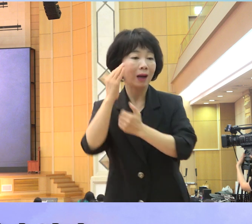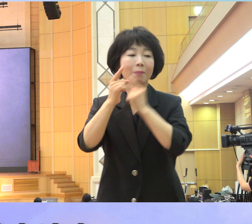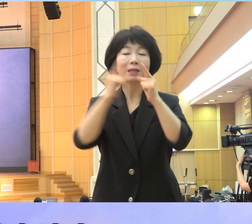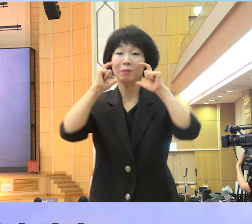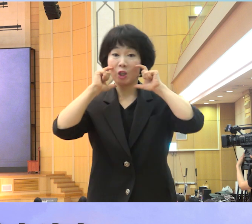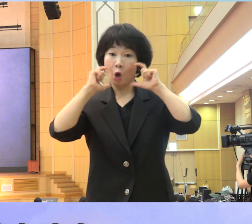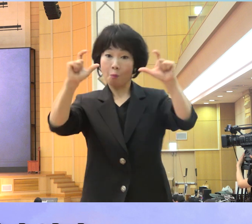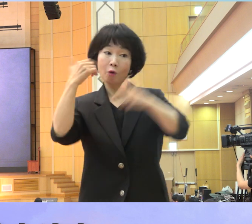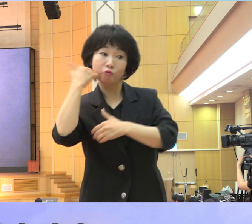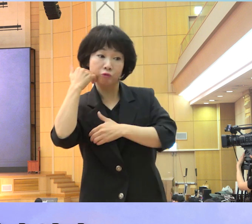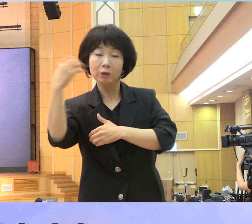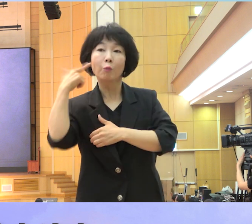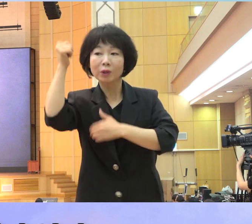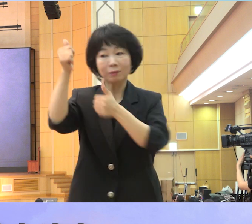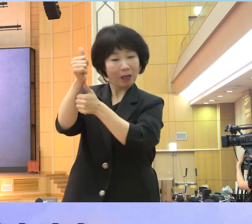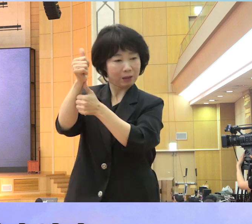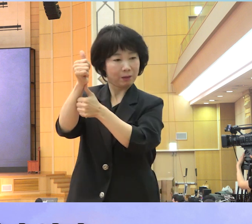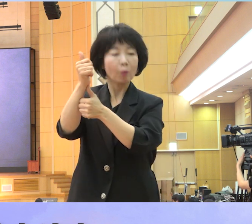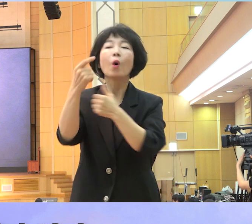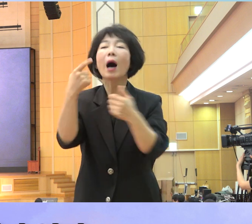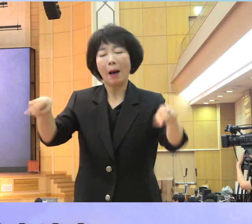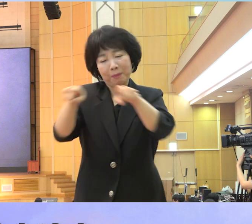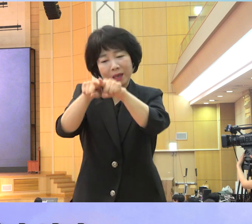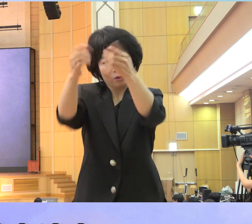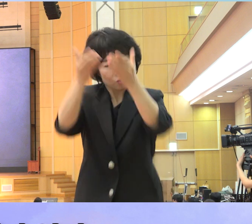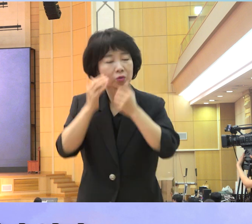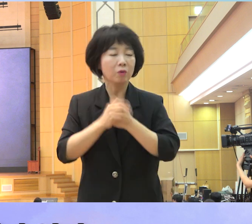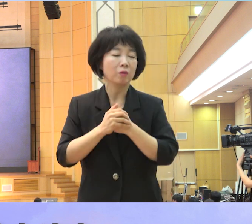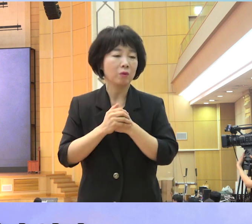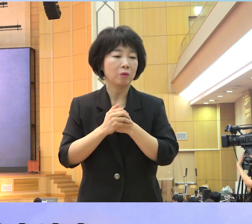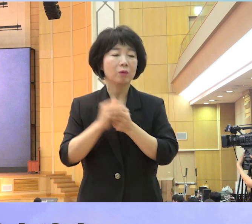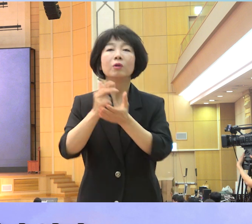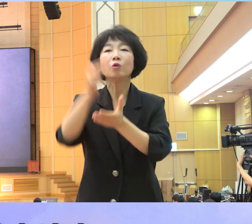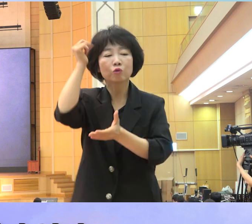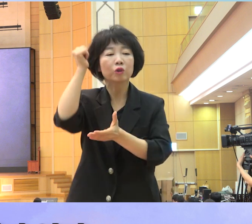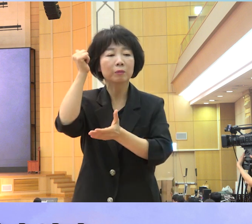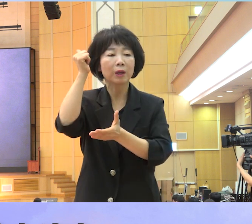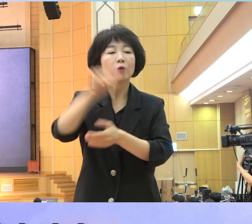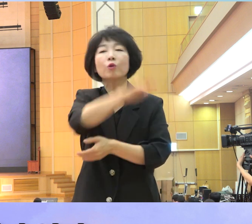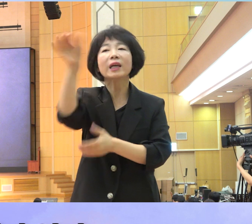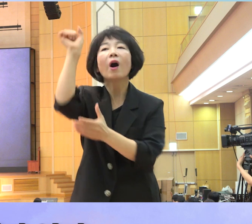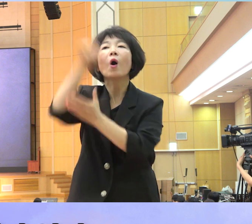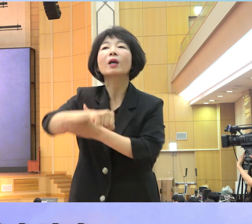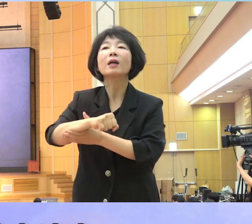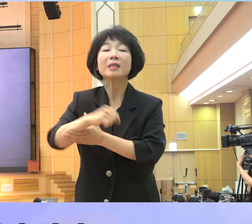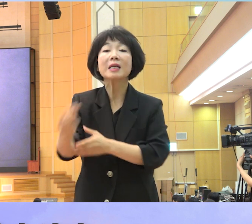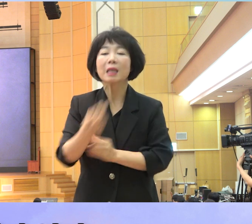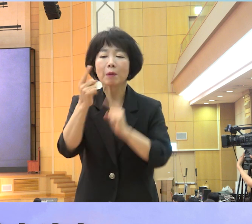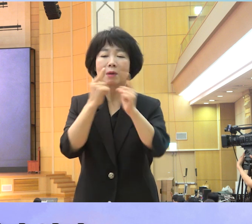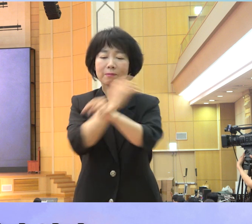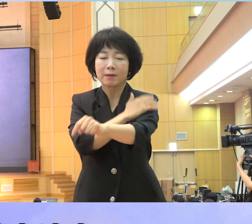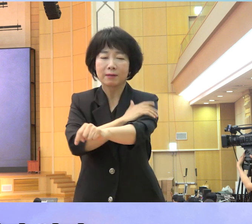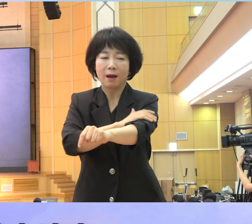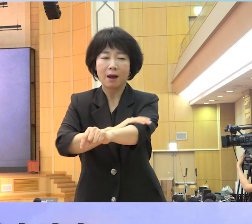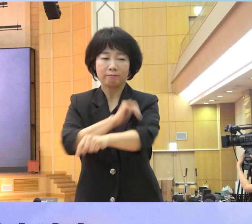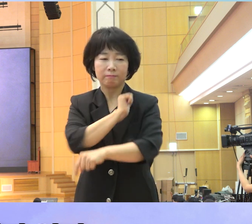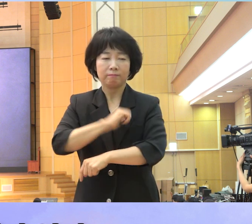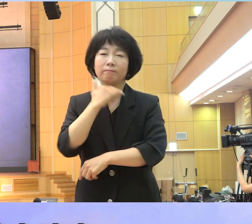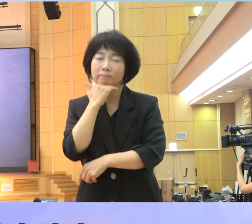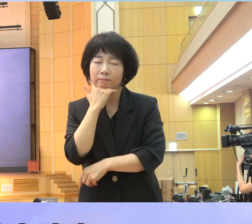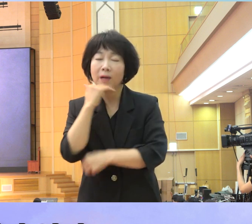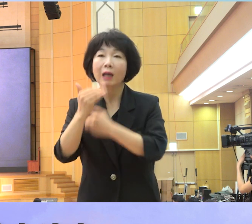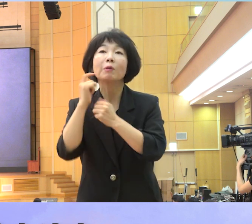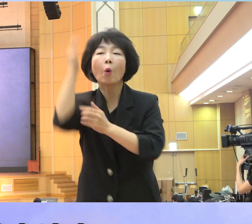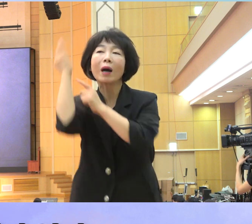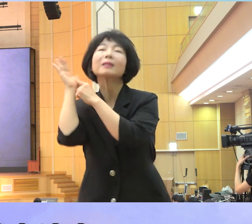말씀을 선포하실 귀한 목자 위에 함께하여 주시옵소서. 주님이 우리에게 허락하여 주신 말씀을 참고 기다리며 주의